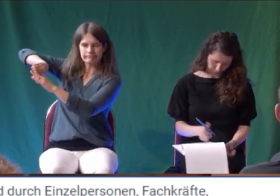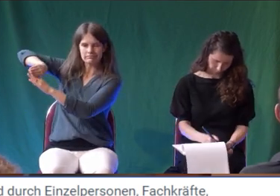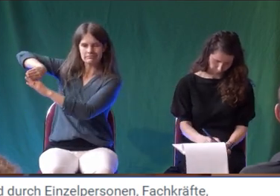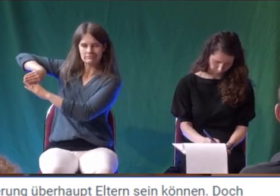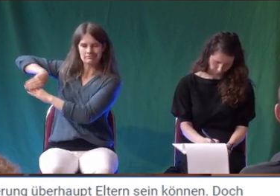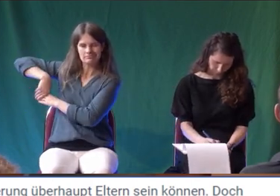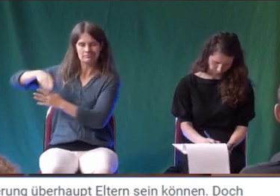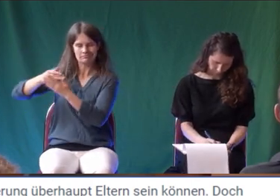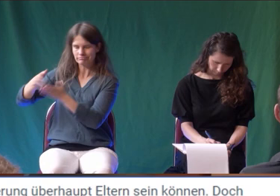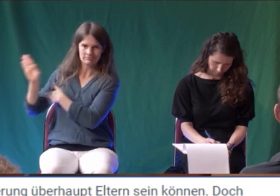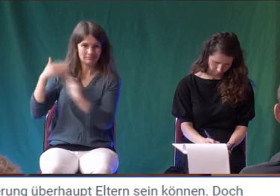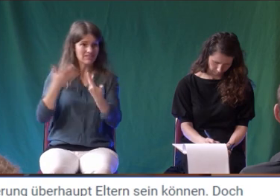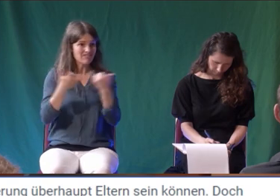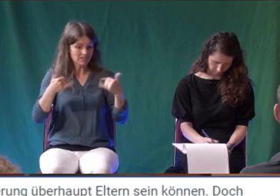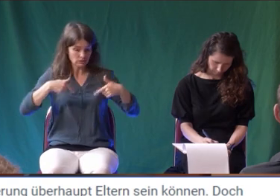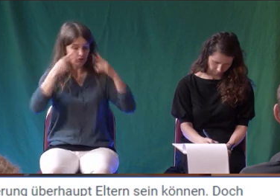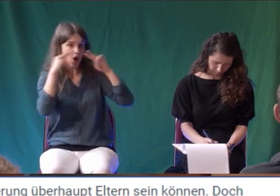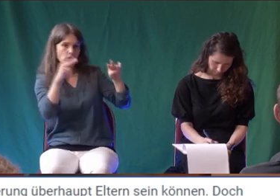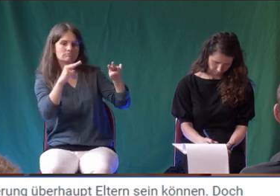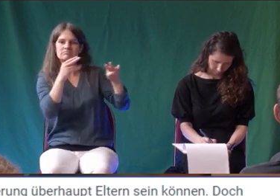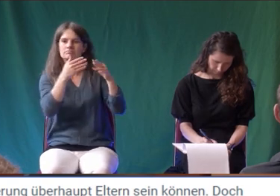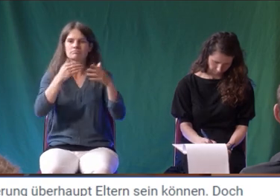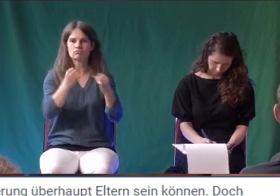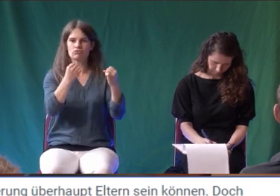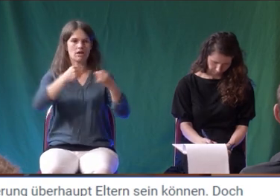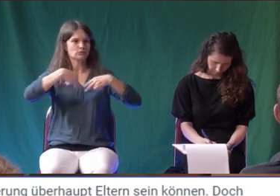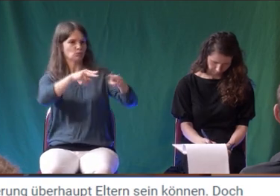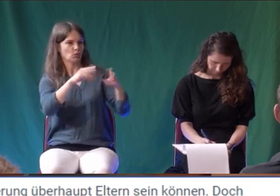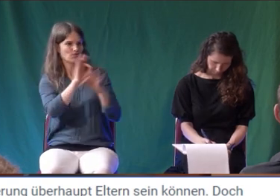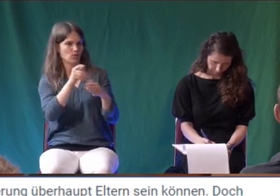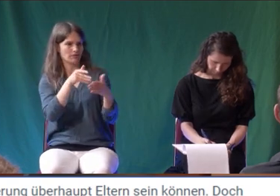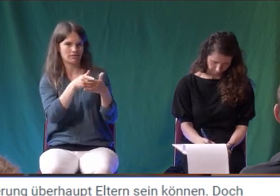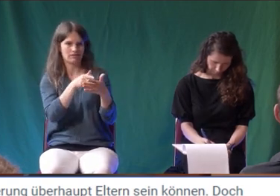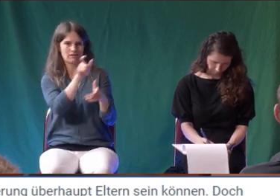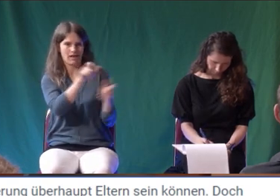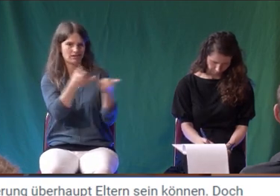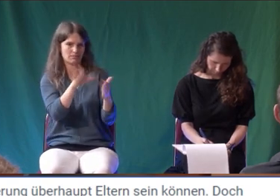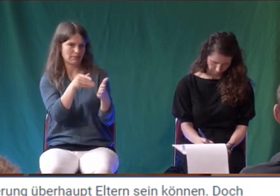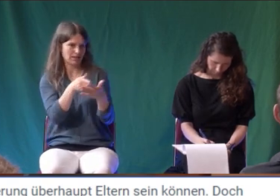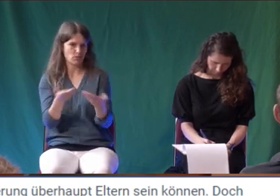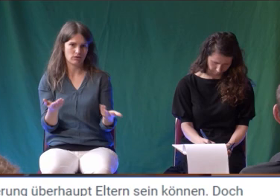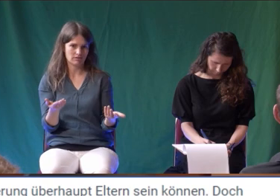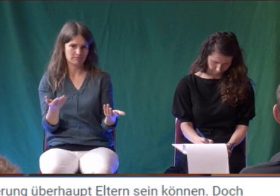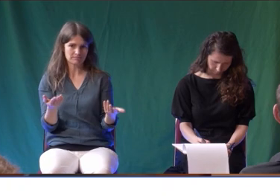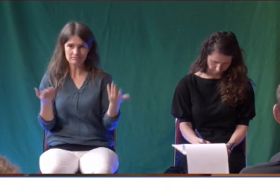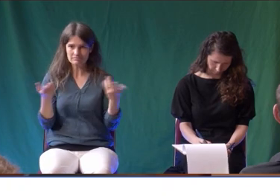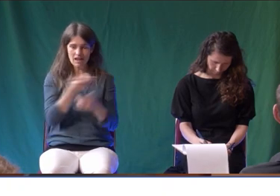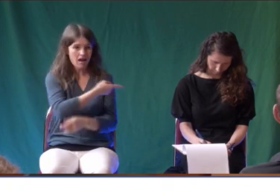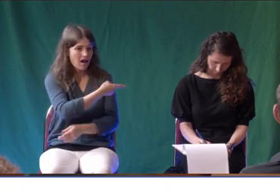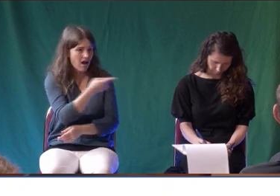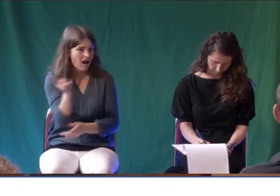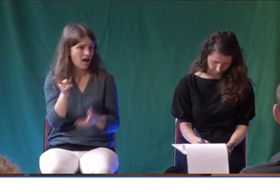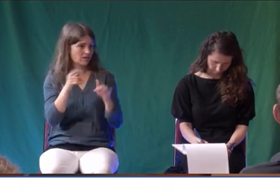machen können denn und damit möchte ich noch einmal abschließen jeder Mensch hat das Recht eine Familie zu gründen